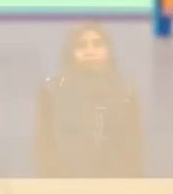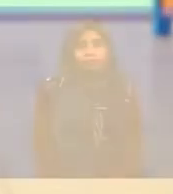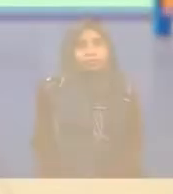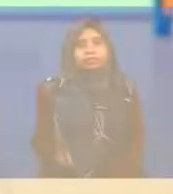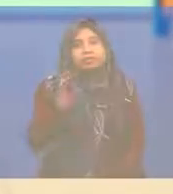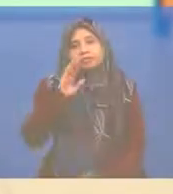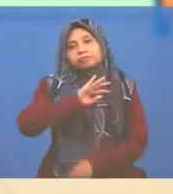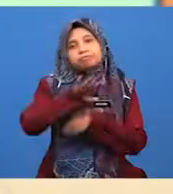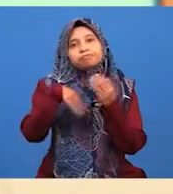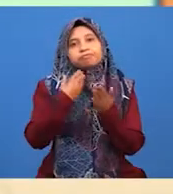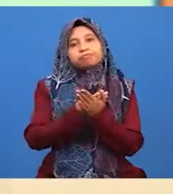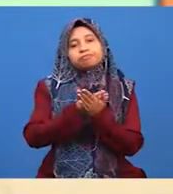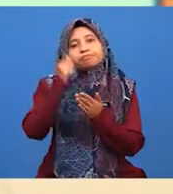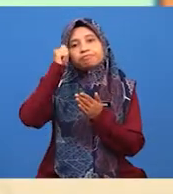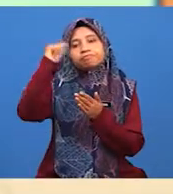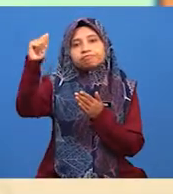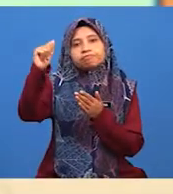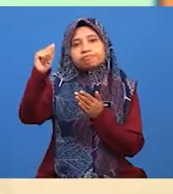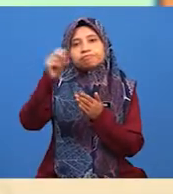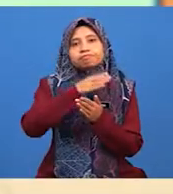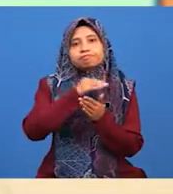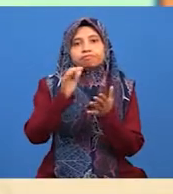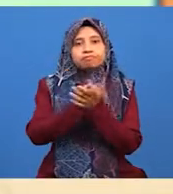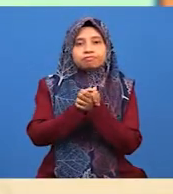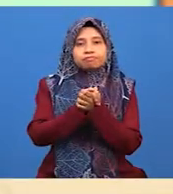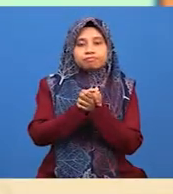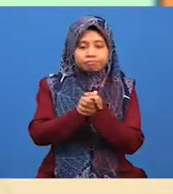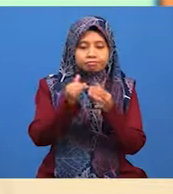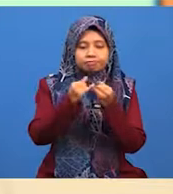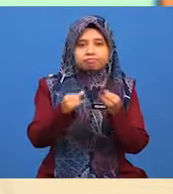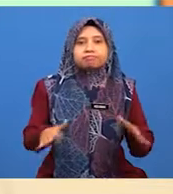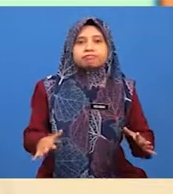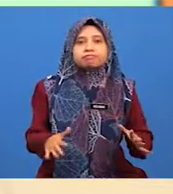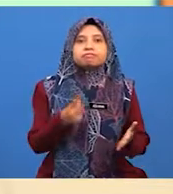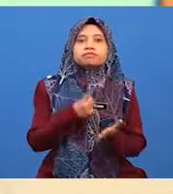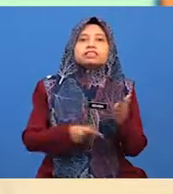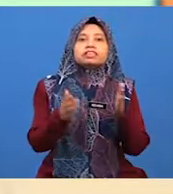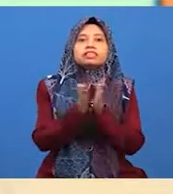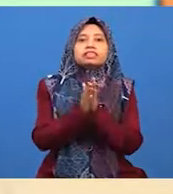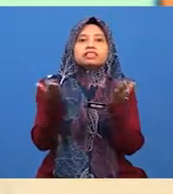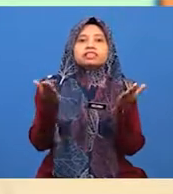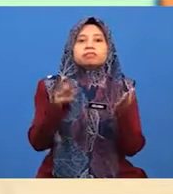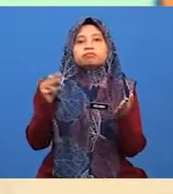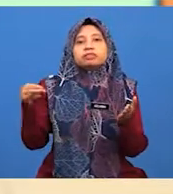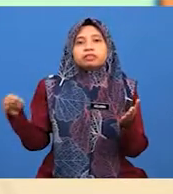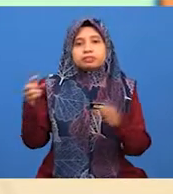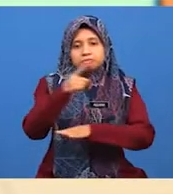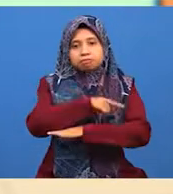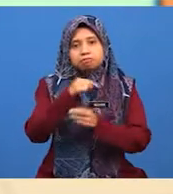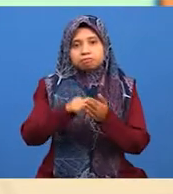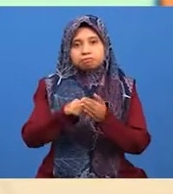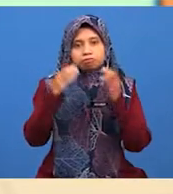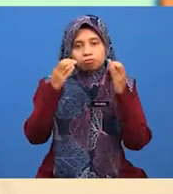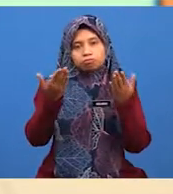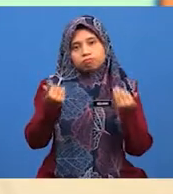Hai semua, Assalamualaikum dan salam sejahtera. Apa khabar murid-murid hari ini?